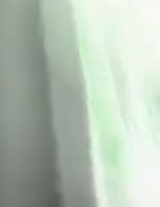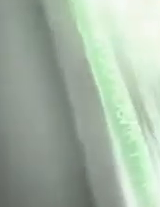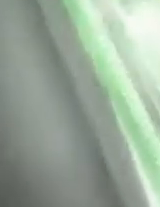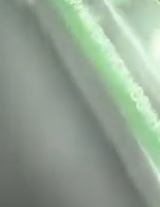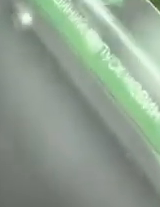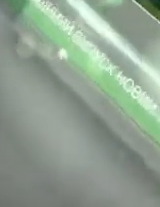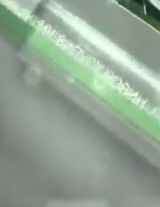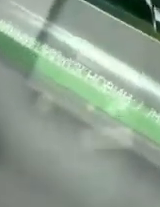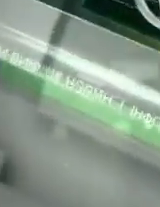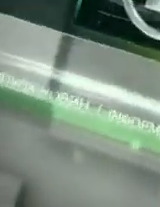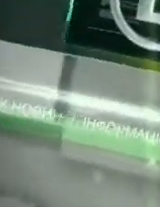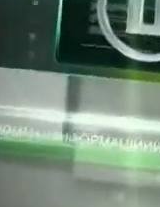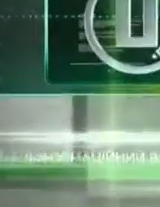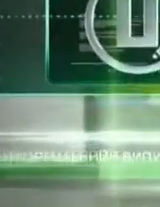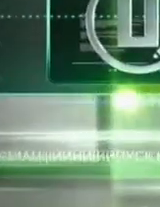Музика